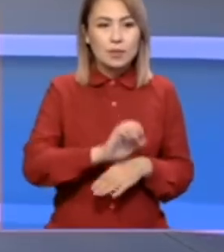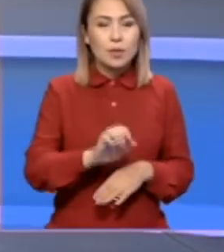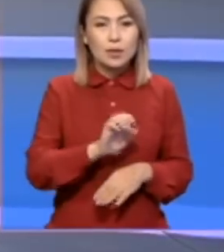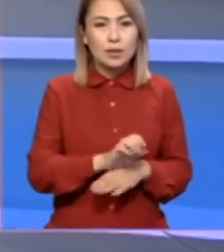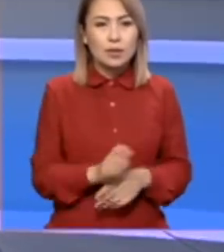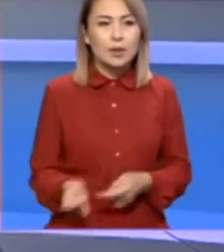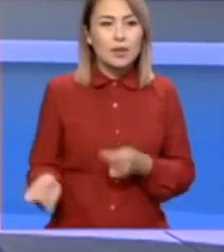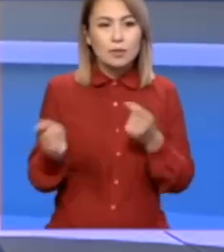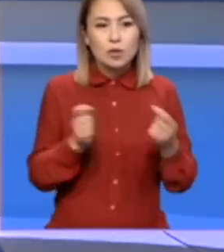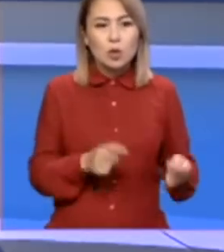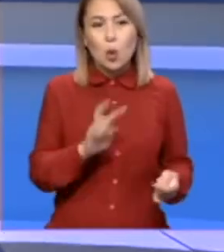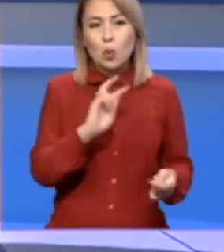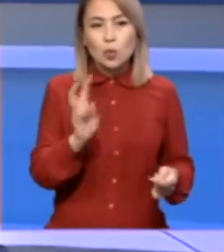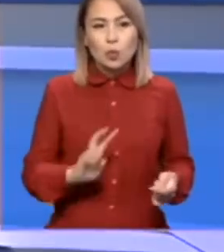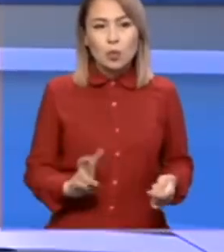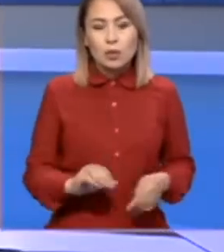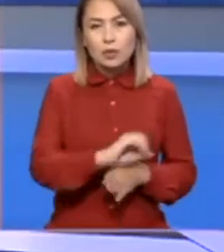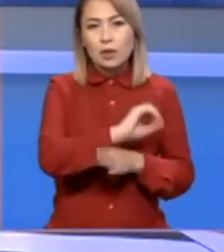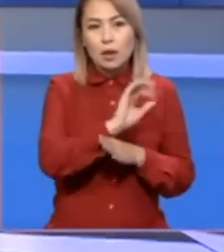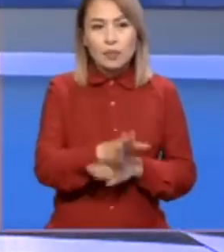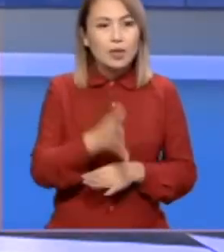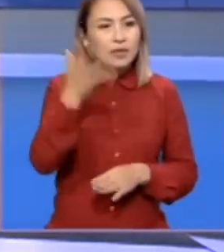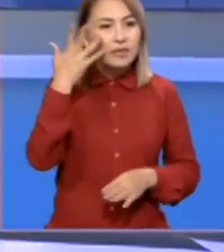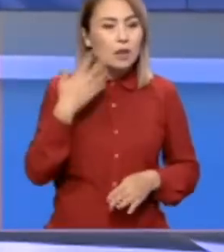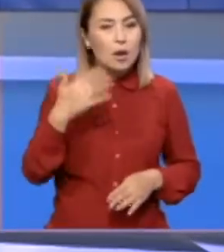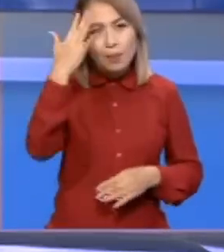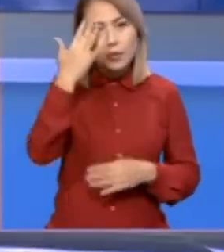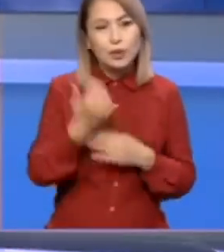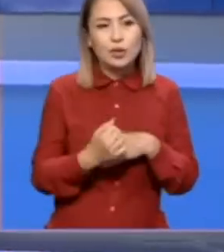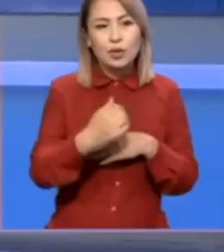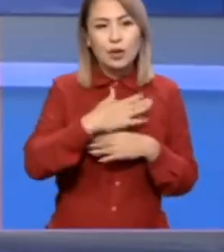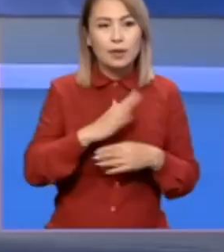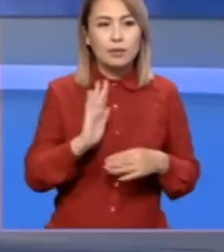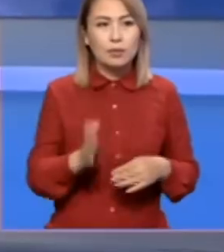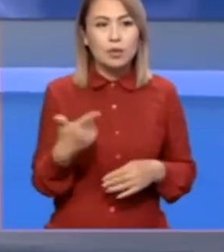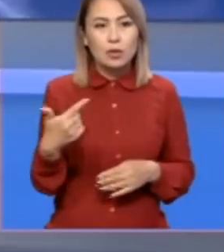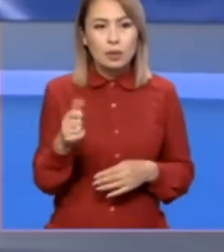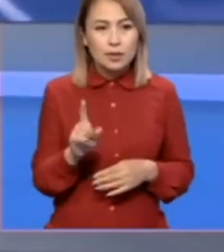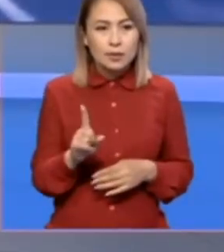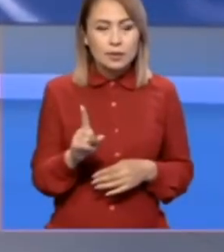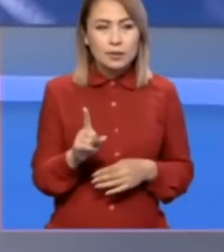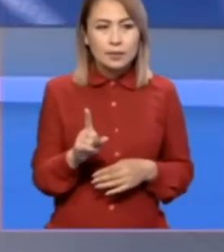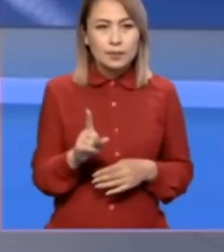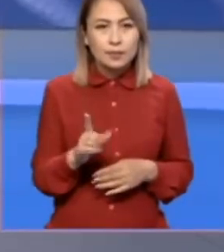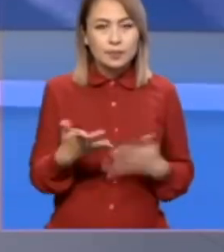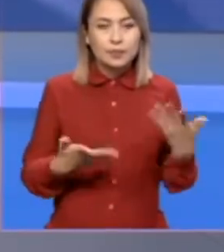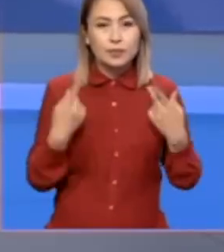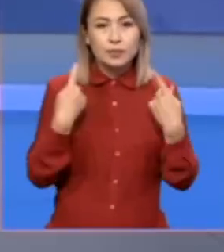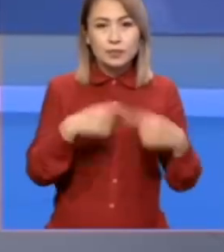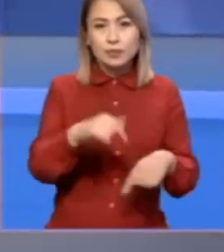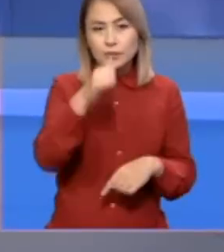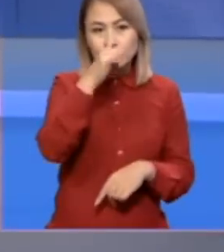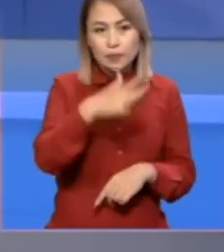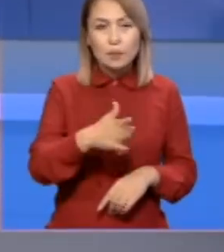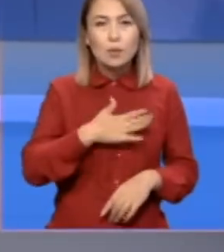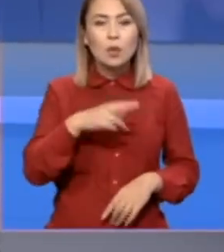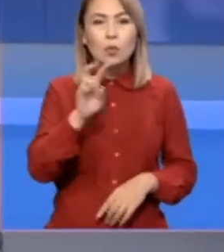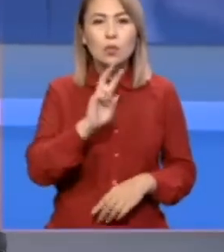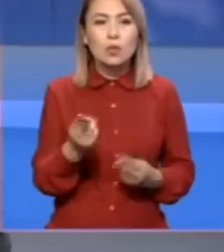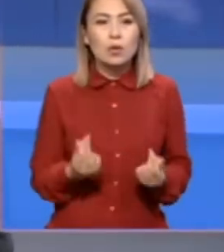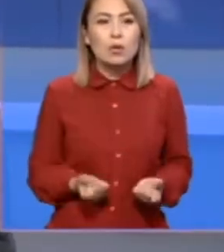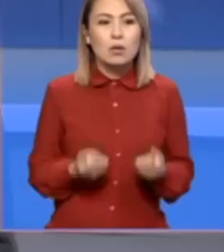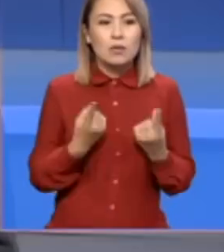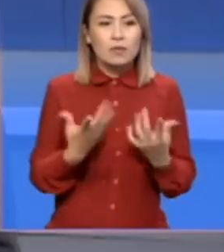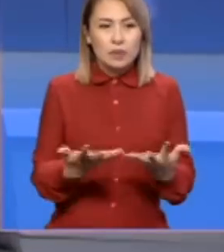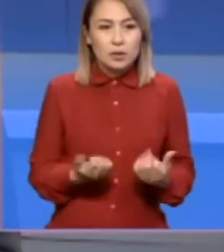экспорттық келіп жатқан долларды қамтамасыз етіп отырғанда мұнай газ өндірісі, егер біз мұнайымызды сатылмасақ бізге доллар қайдан келеді?